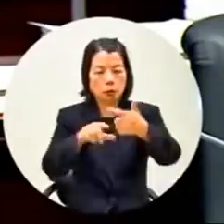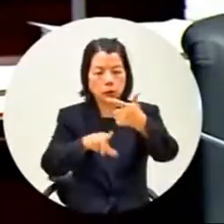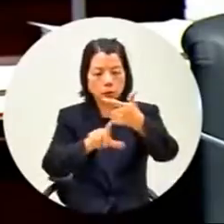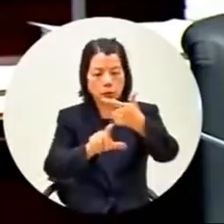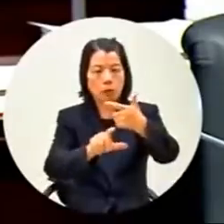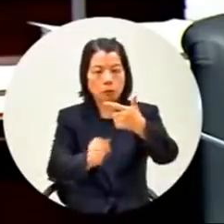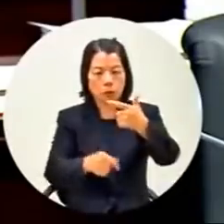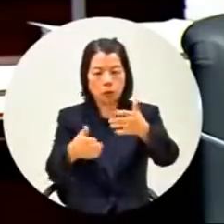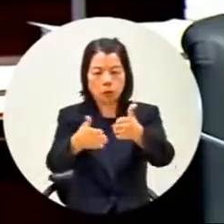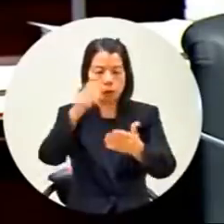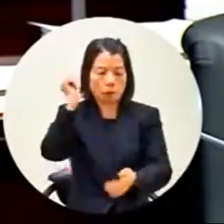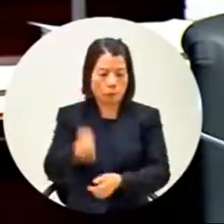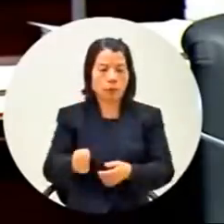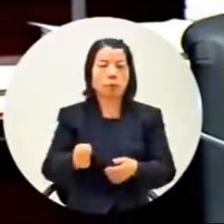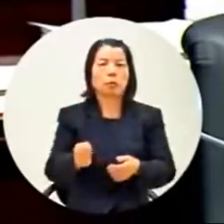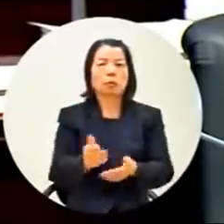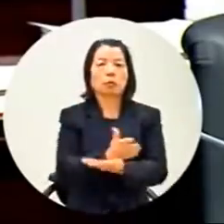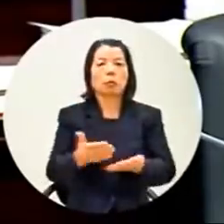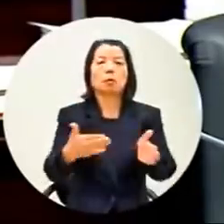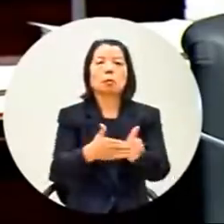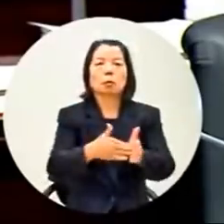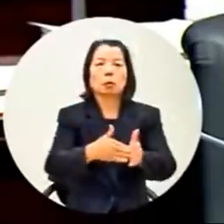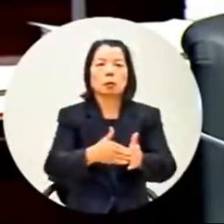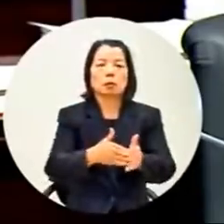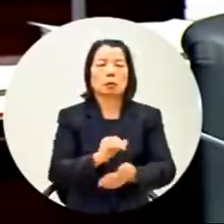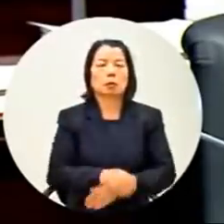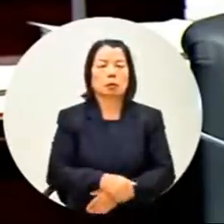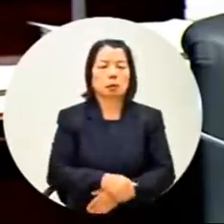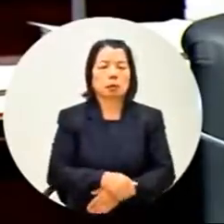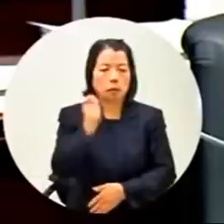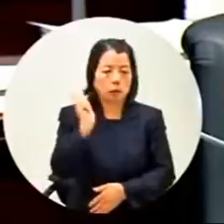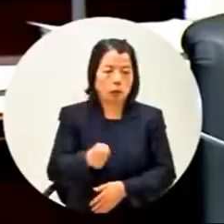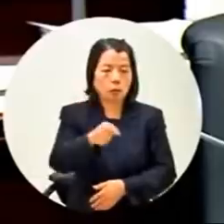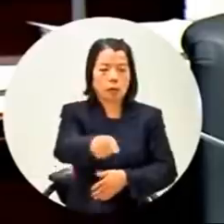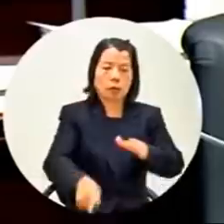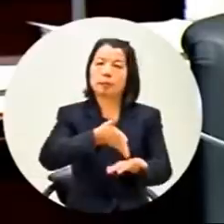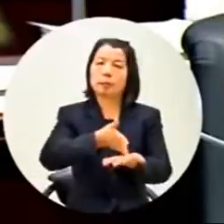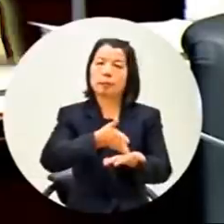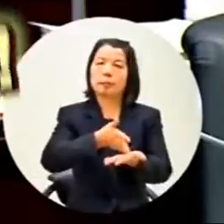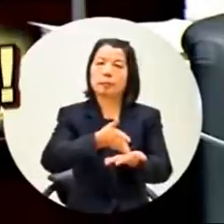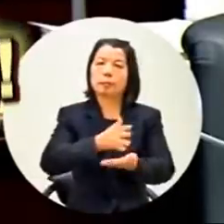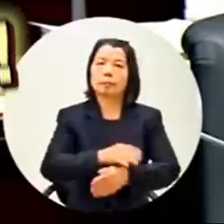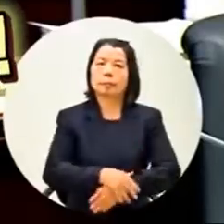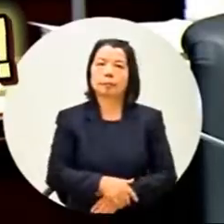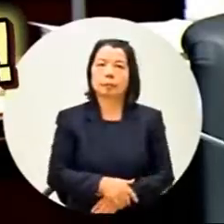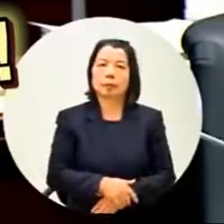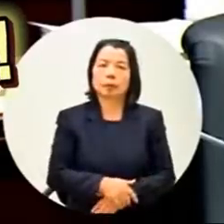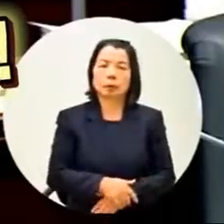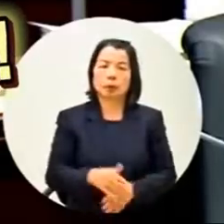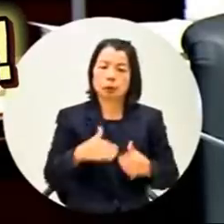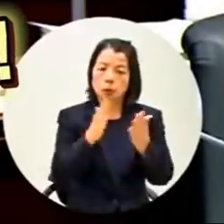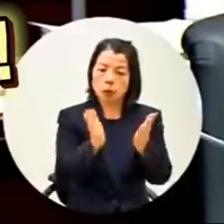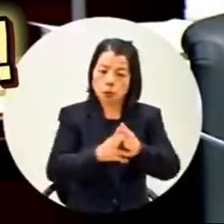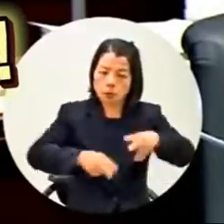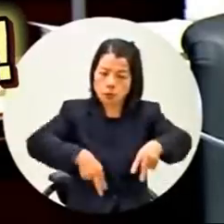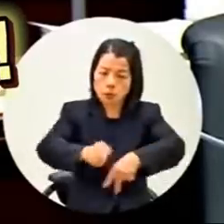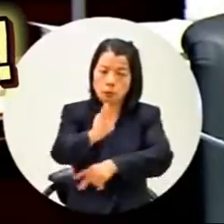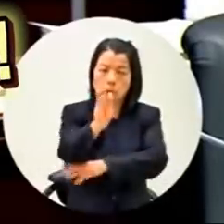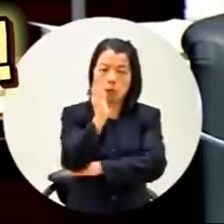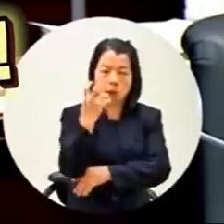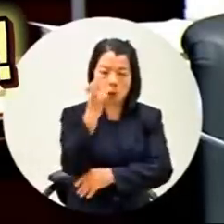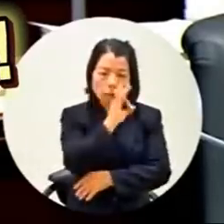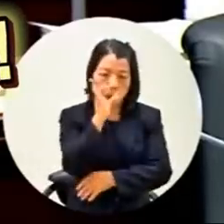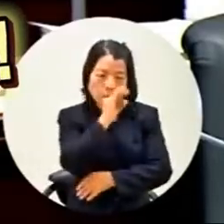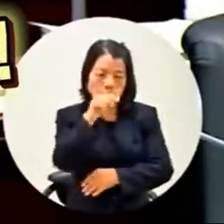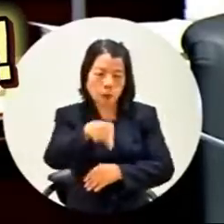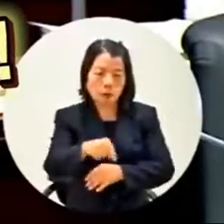出了判决，他是判定他是一个违法哦。那虽然整个行政的调查从